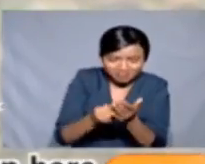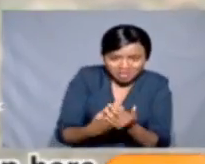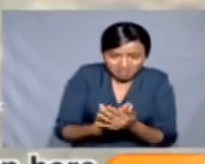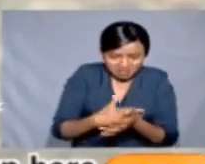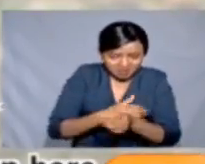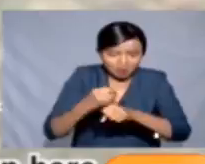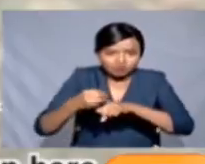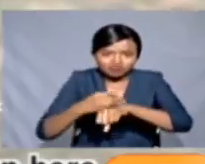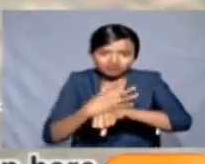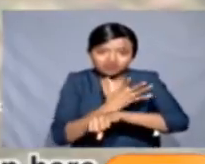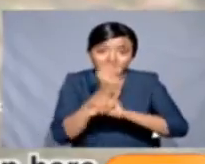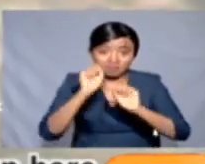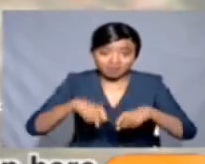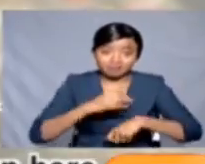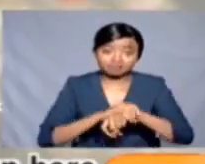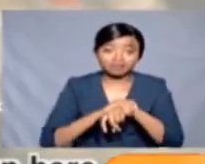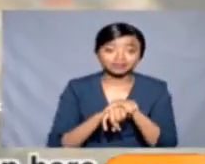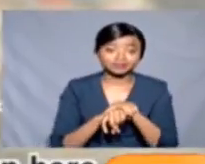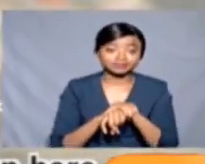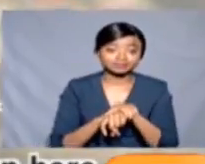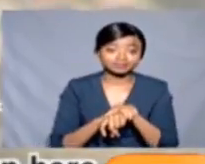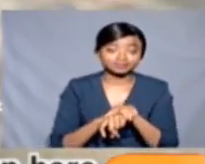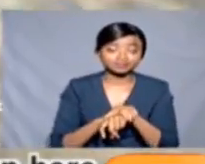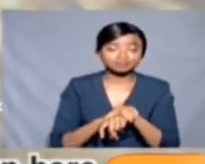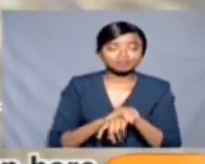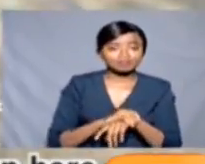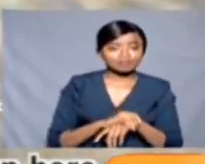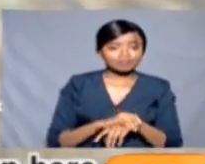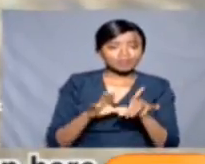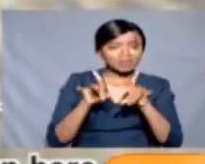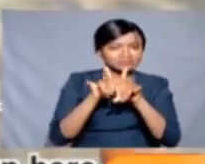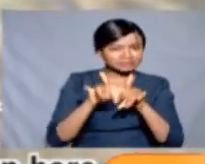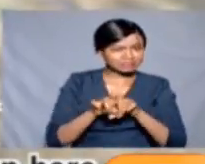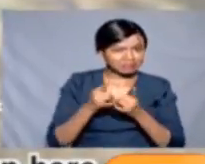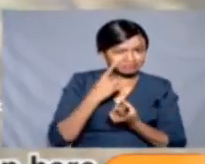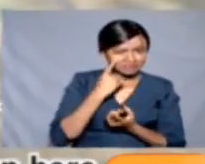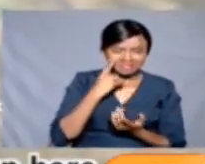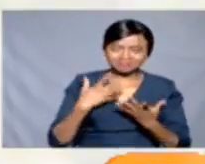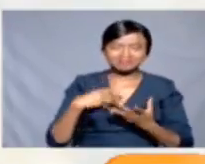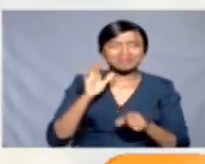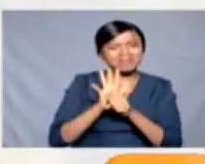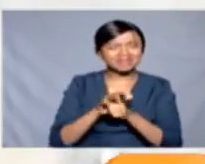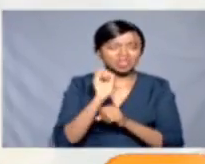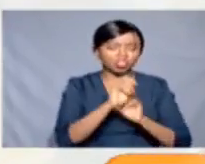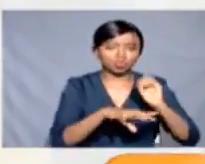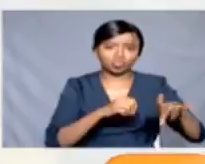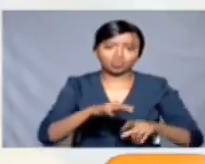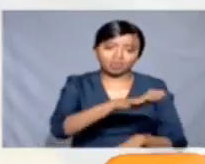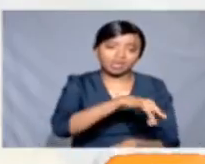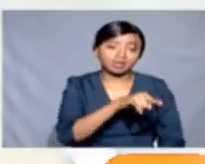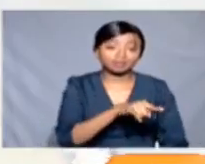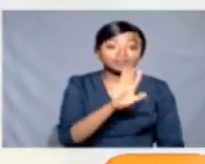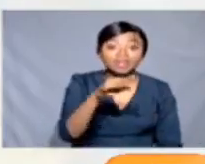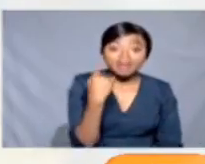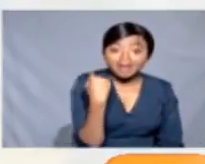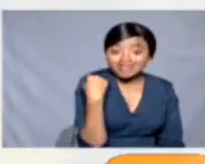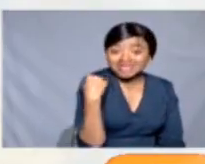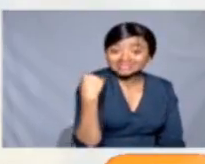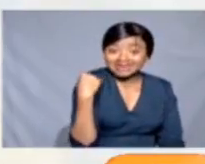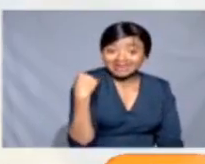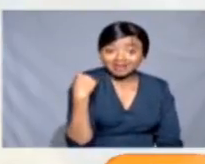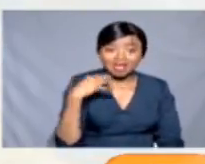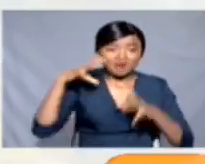nini? Cancer. Na tukiangalia mingi pengine zinatupwa hapa. Unaona sasa kama jana jioni kumlinyesha